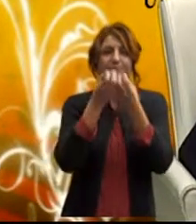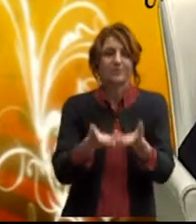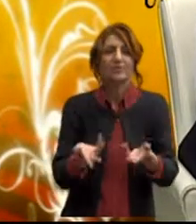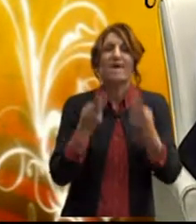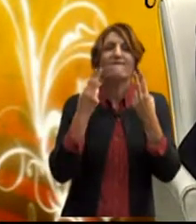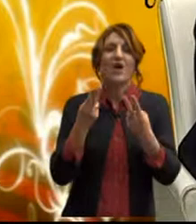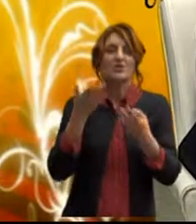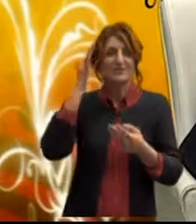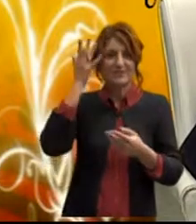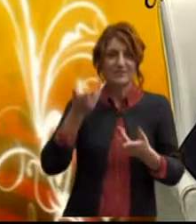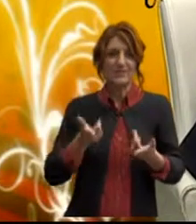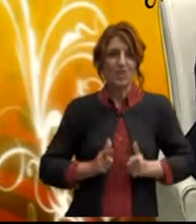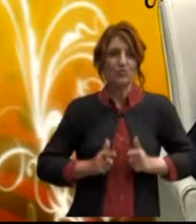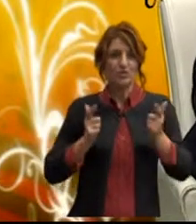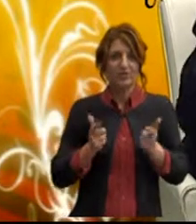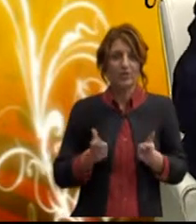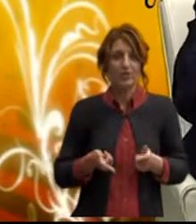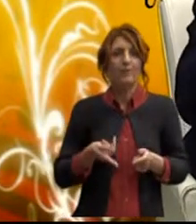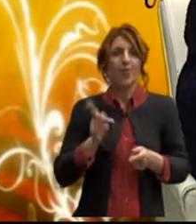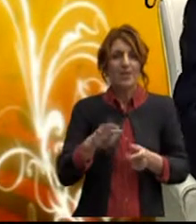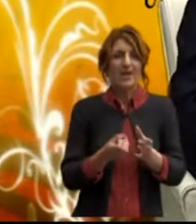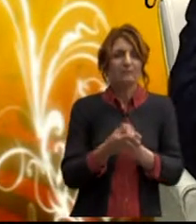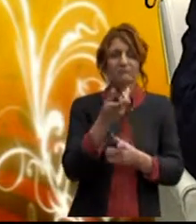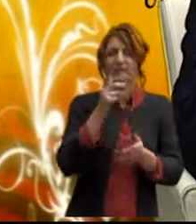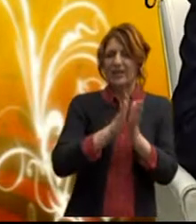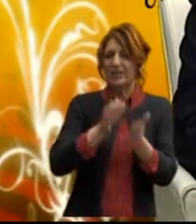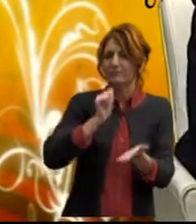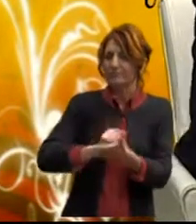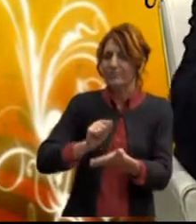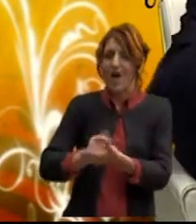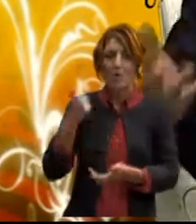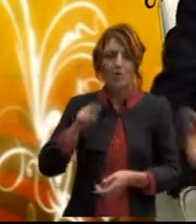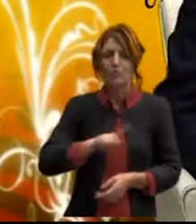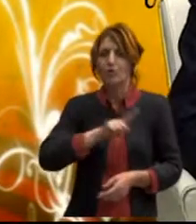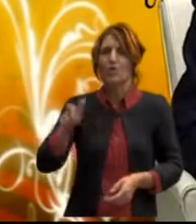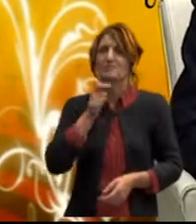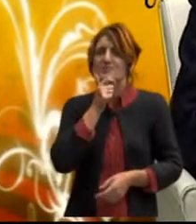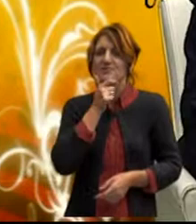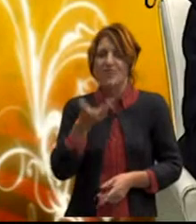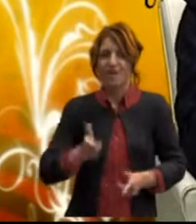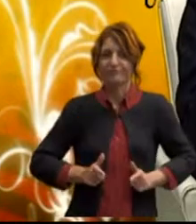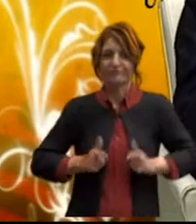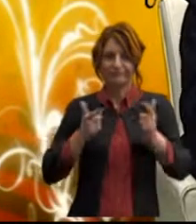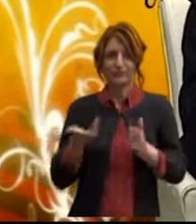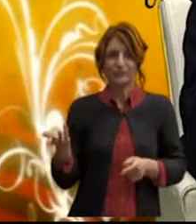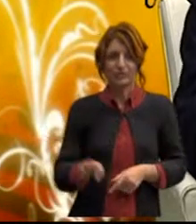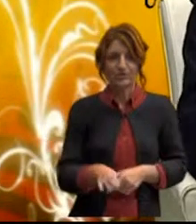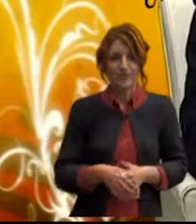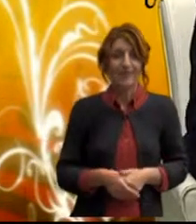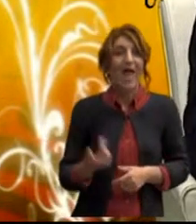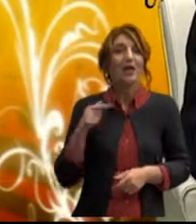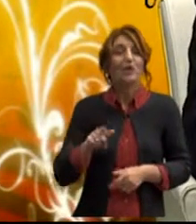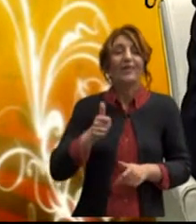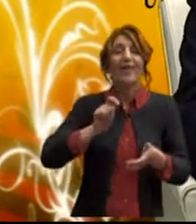preživio Auschwitz, dakle, stvorio je logoterapiju, napisao je knjige, isto je doživio duboku starost. Dakle, evo, dakle, vidite, to su